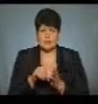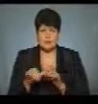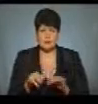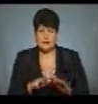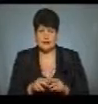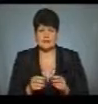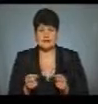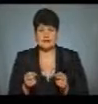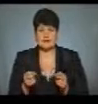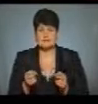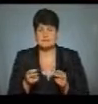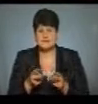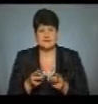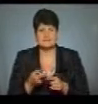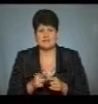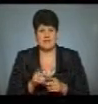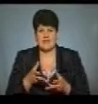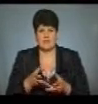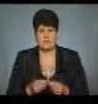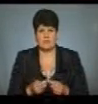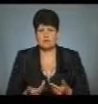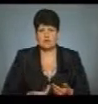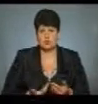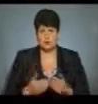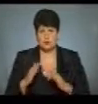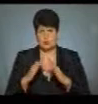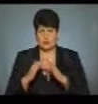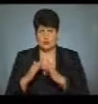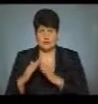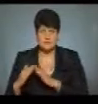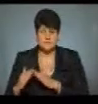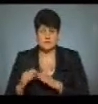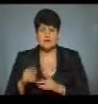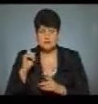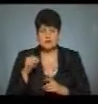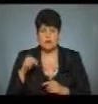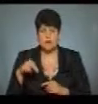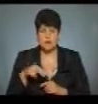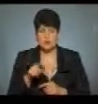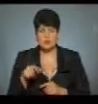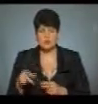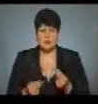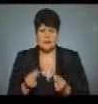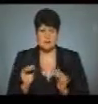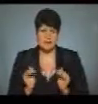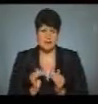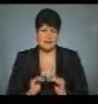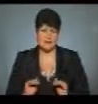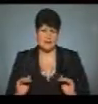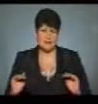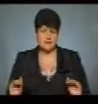на умисність це не впливає. Там житлова забудова, відомо, що там ходять люди, граються маленькі діти.